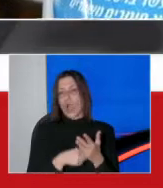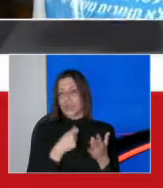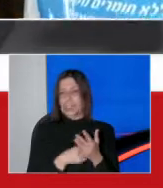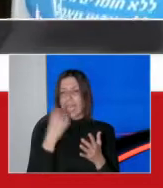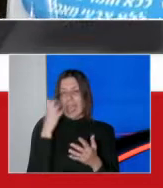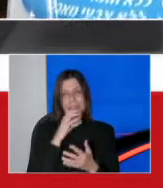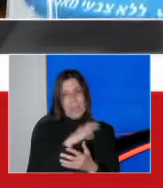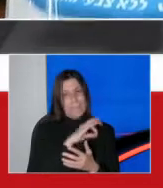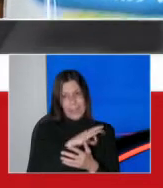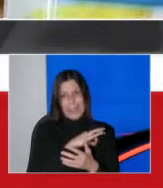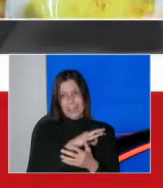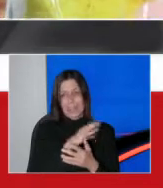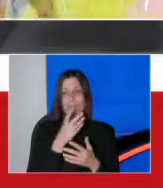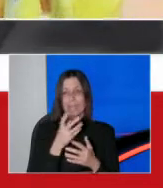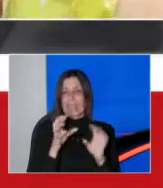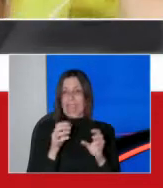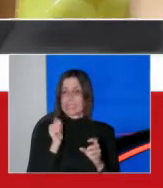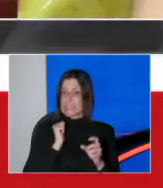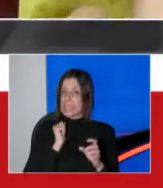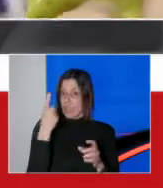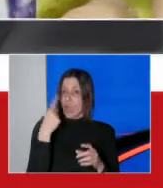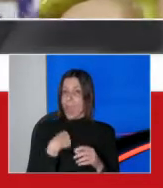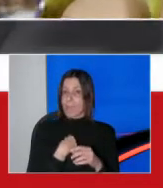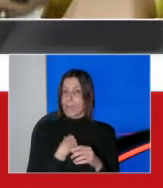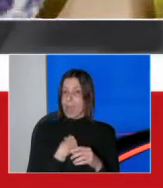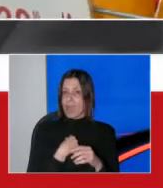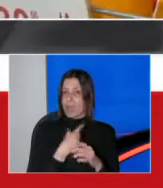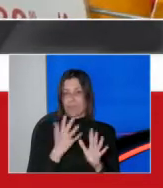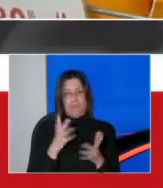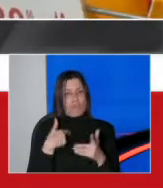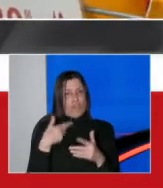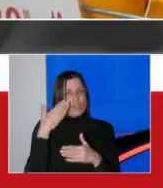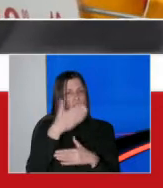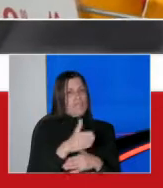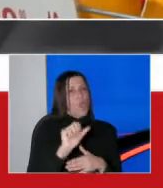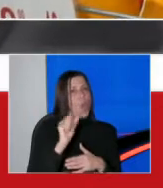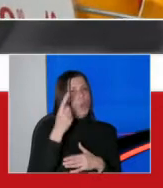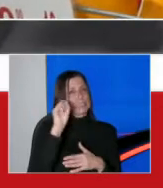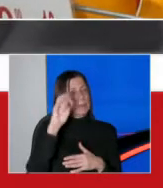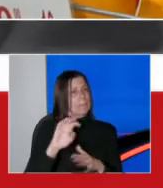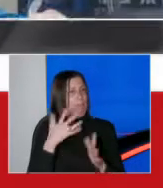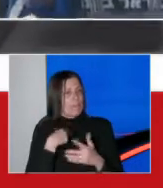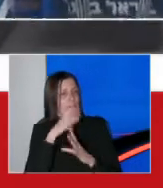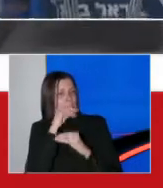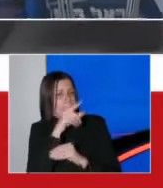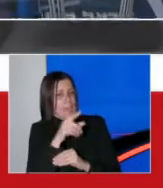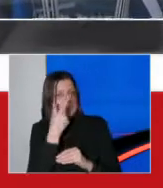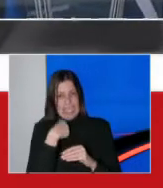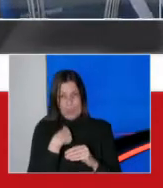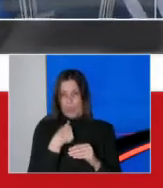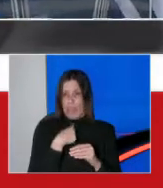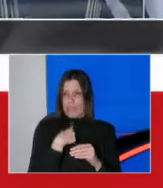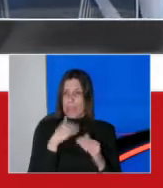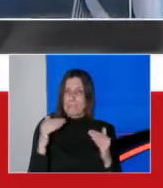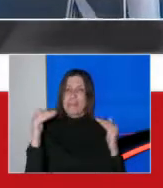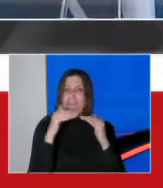אביגדור ליברמן בגלץ, והוא ממש אמר לנו, מה פתאום שאנחנו נפנה לאוסם? מה פתאום שאנחנו נדבר איתם? עוד יגידו שאני